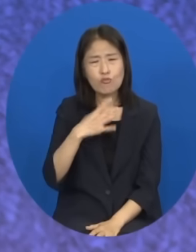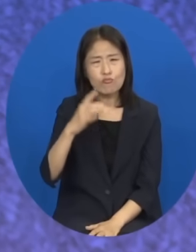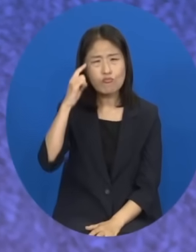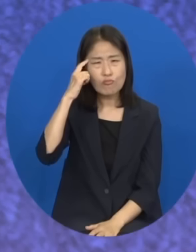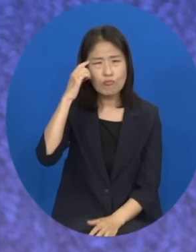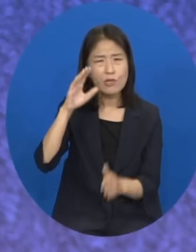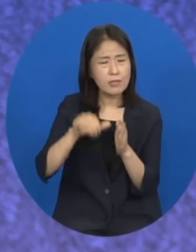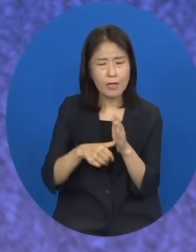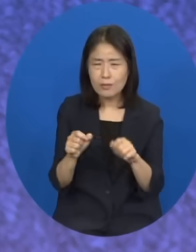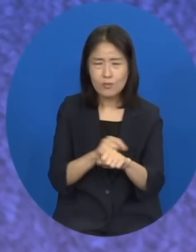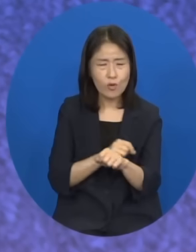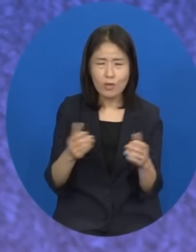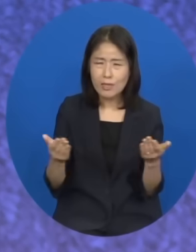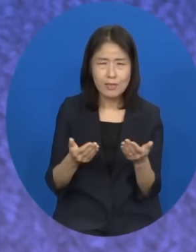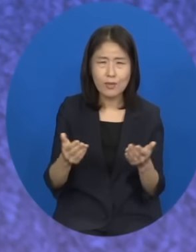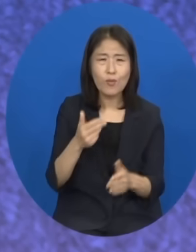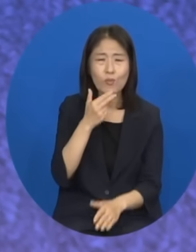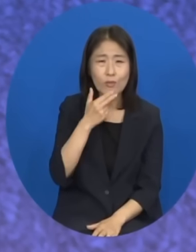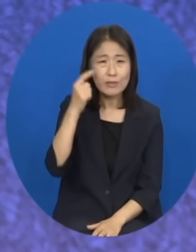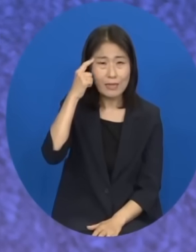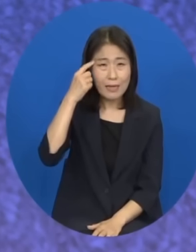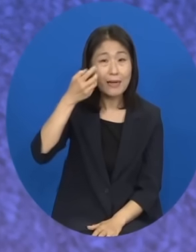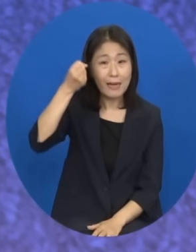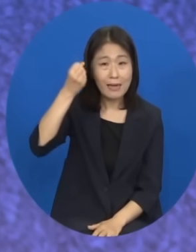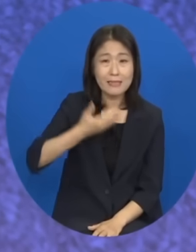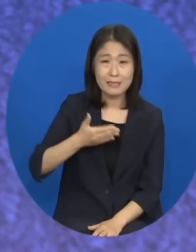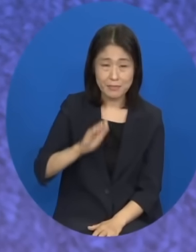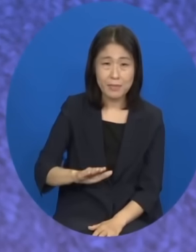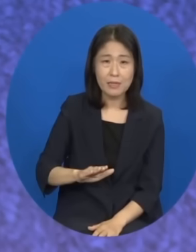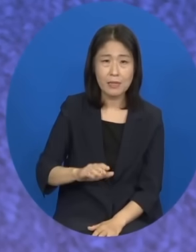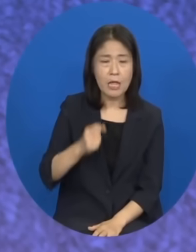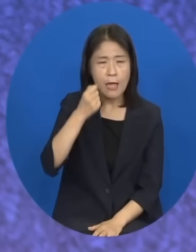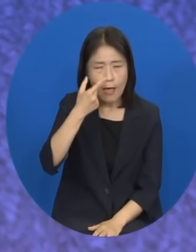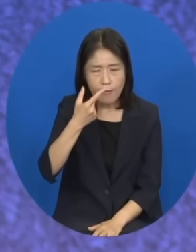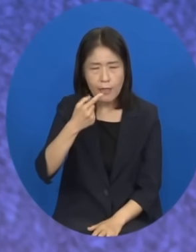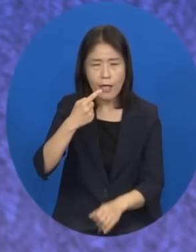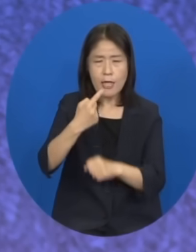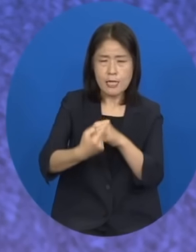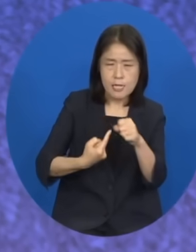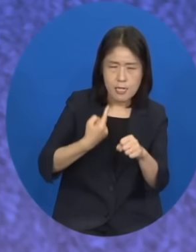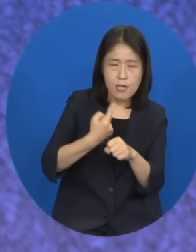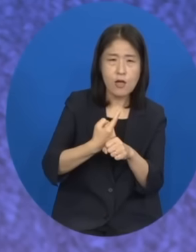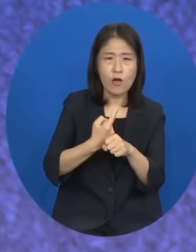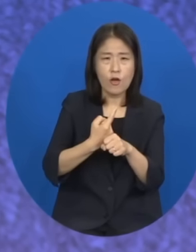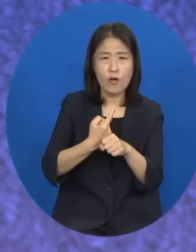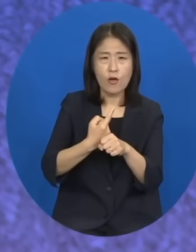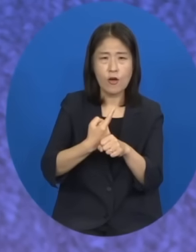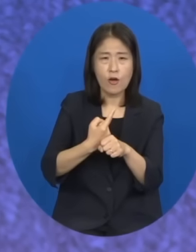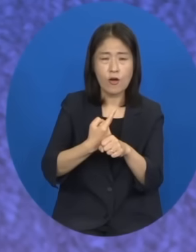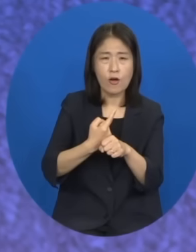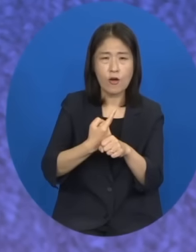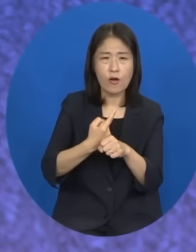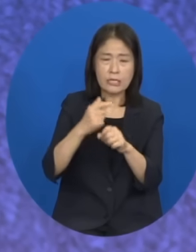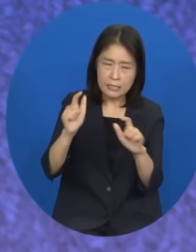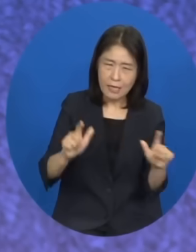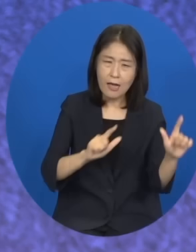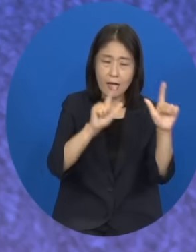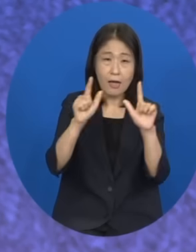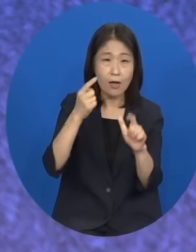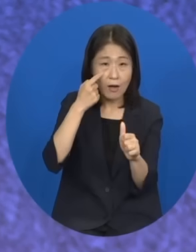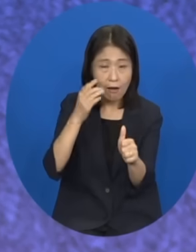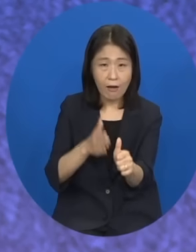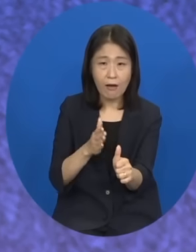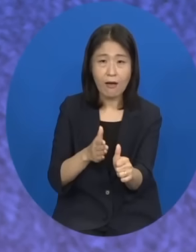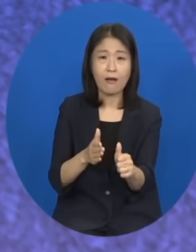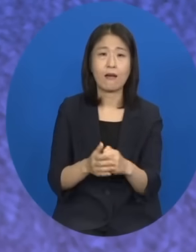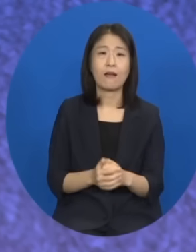그렇게 한 달을 살고 그렇게 6개월을 살고 그렇게 1년을 살아보세요.